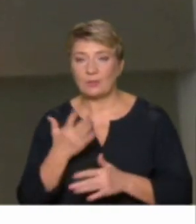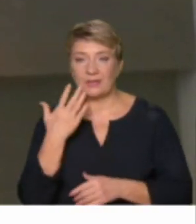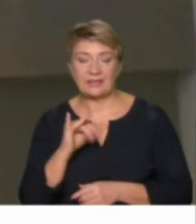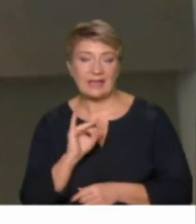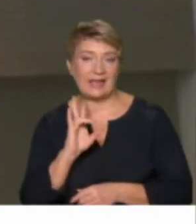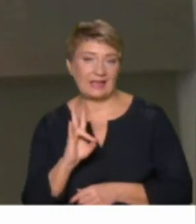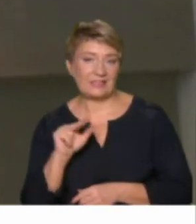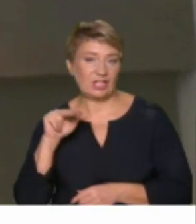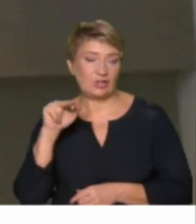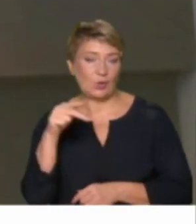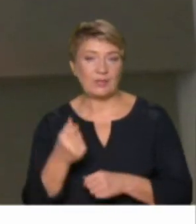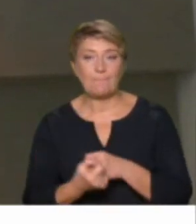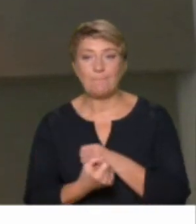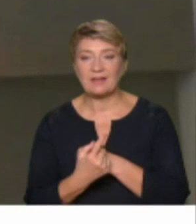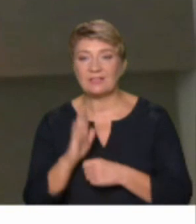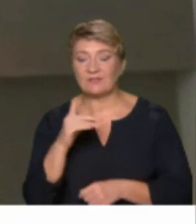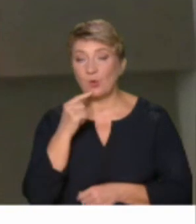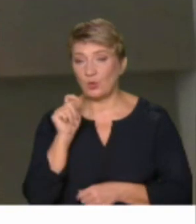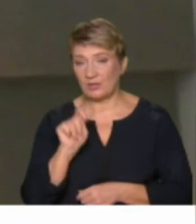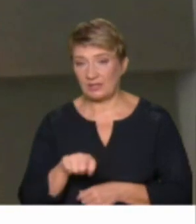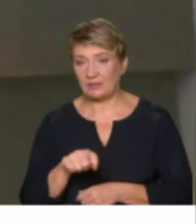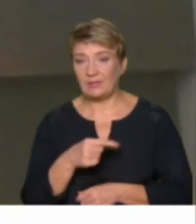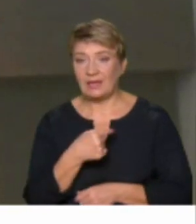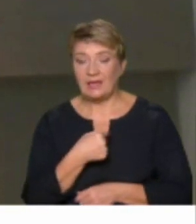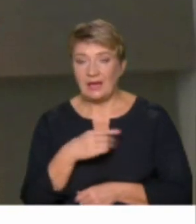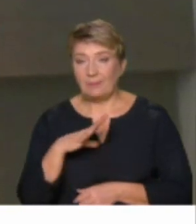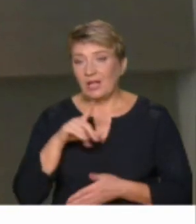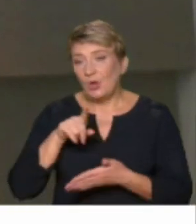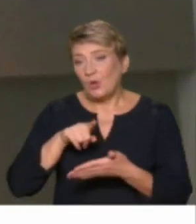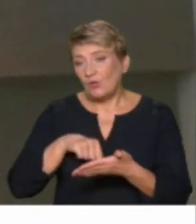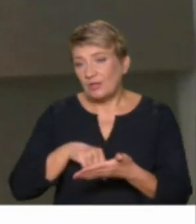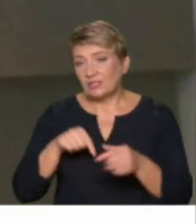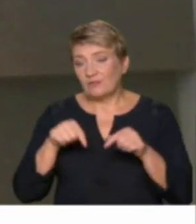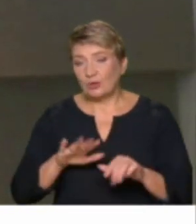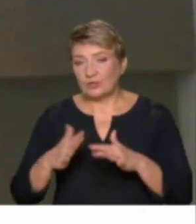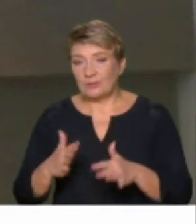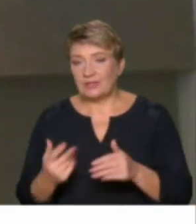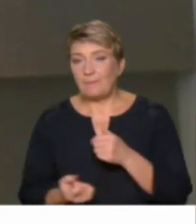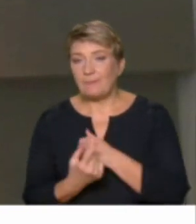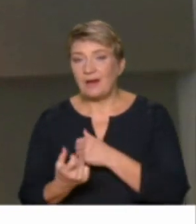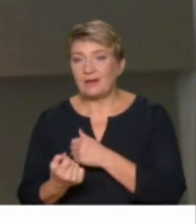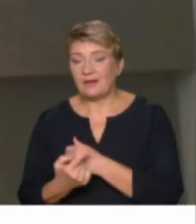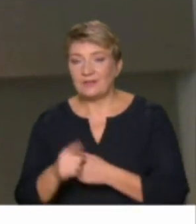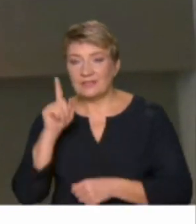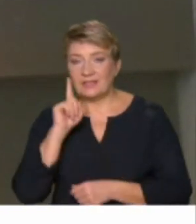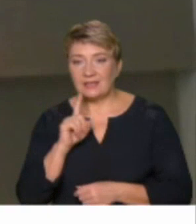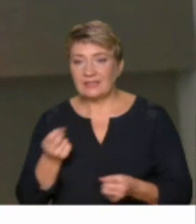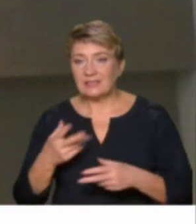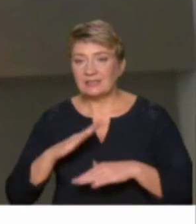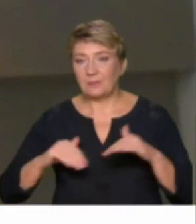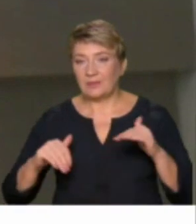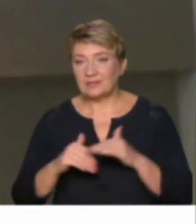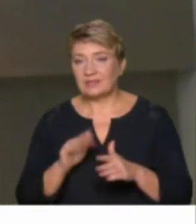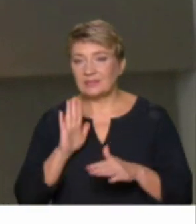дроны появились в Украине, я был уверен, что в тот же момент там появятся израильские специалисты, которые будут эти